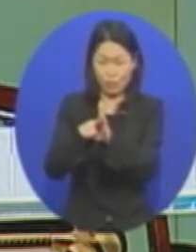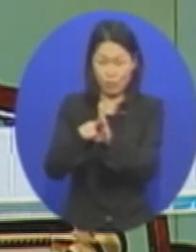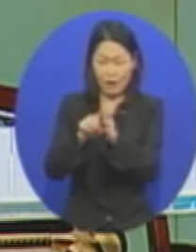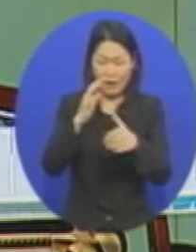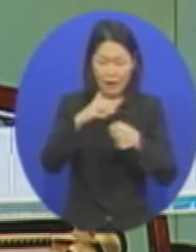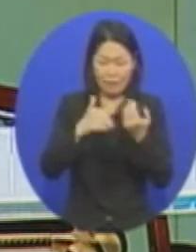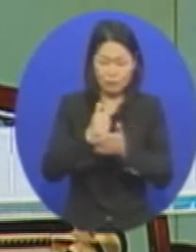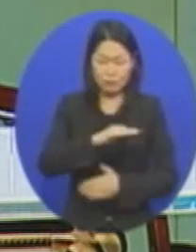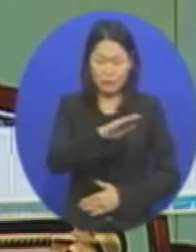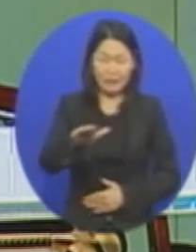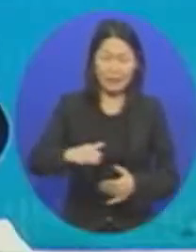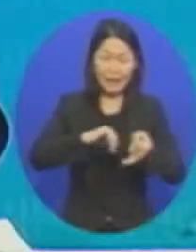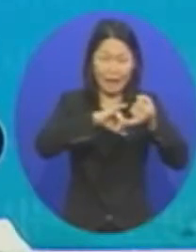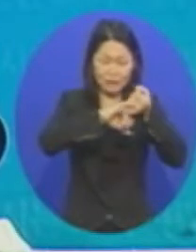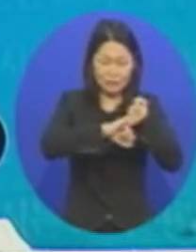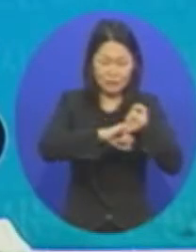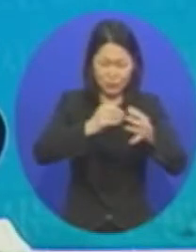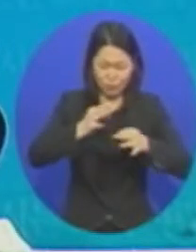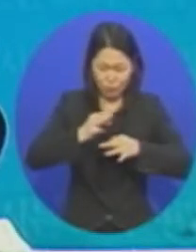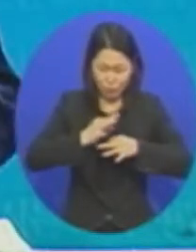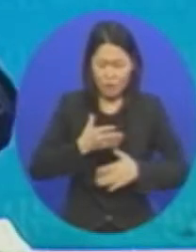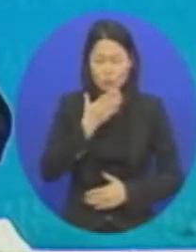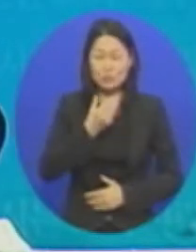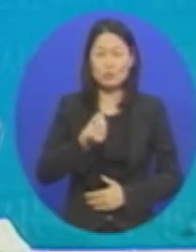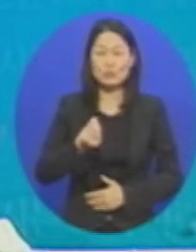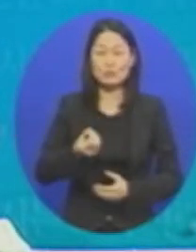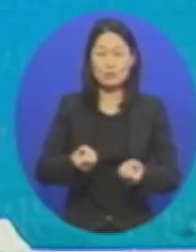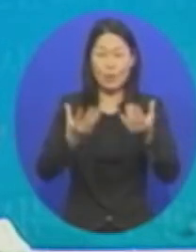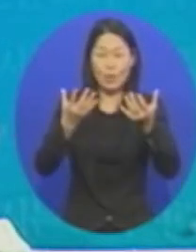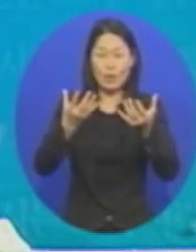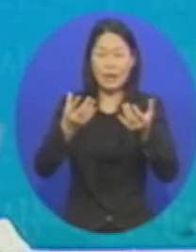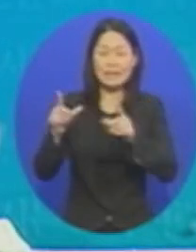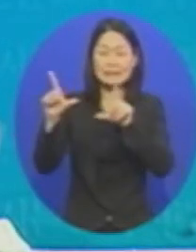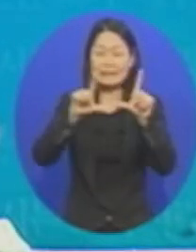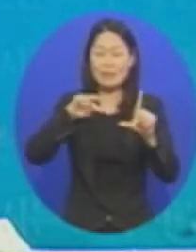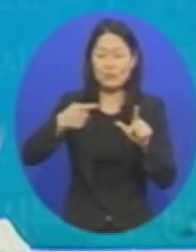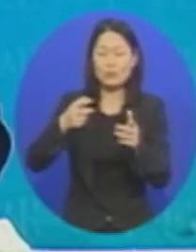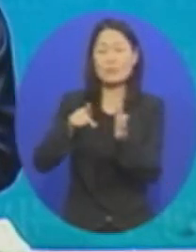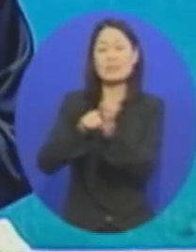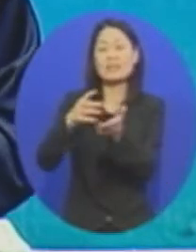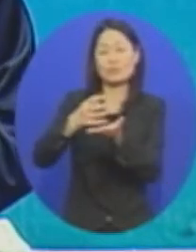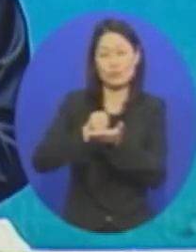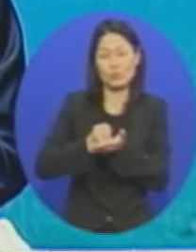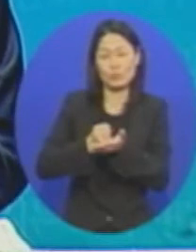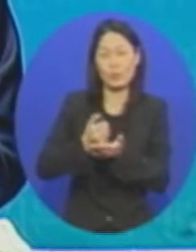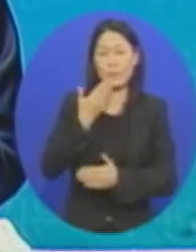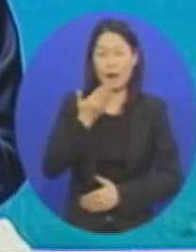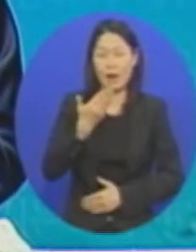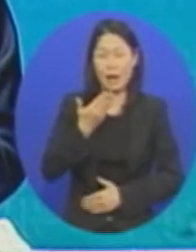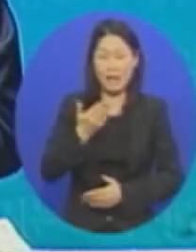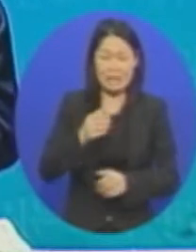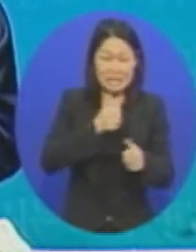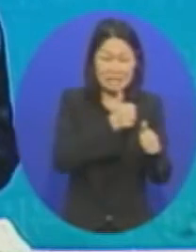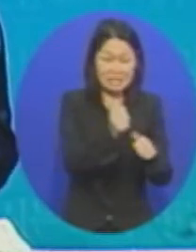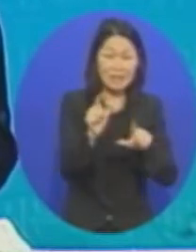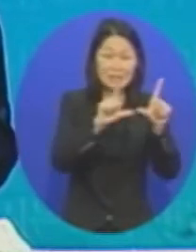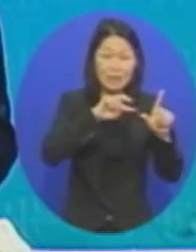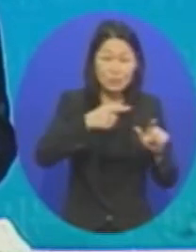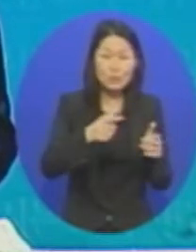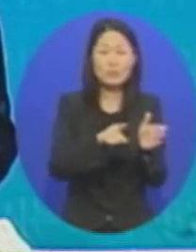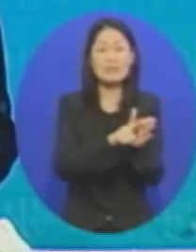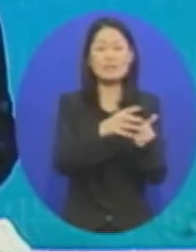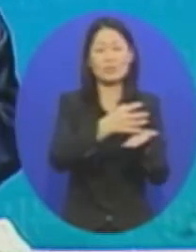우리에게 약속하신 놀라운 축복의 삶 도 믿음으로 받아요 승리의 삶도 믿음을